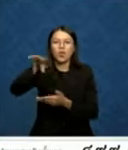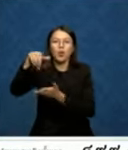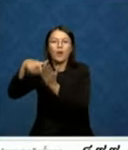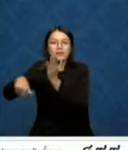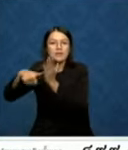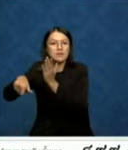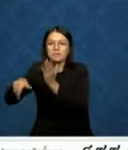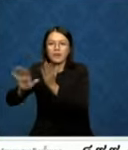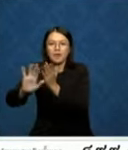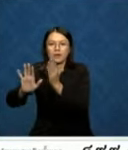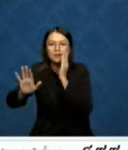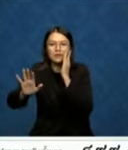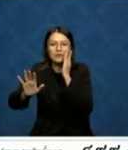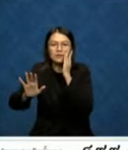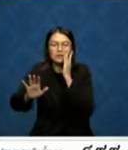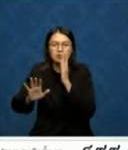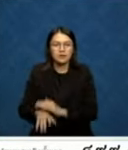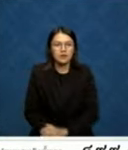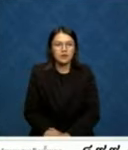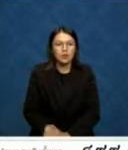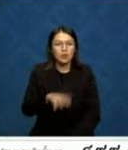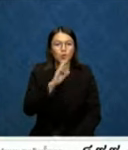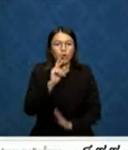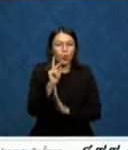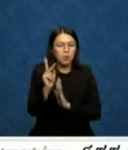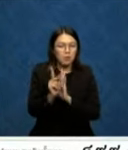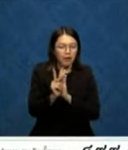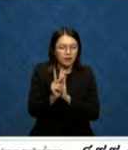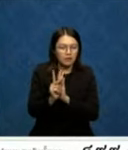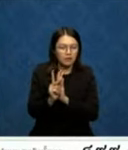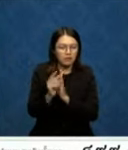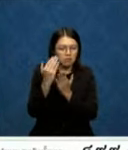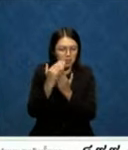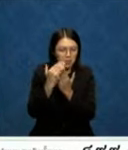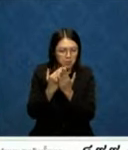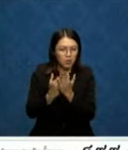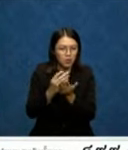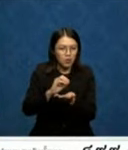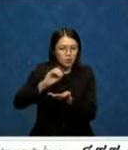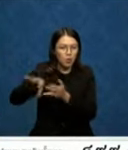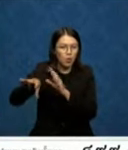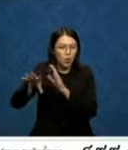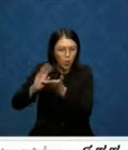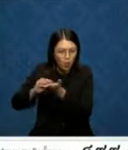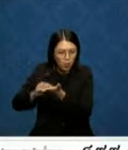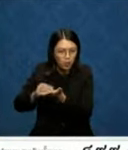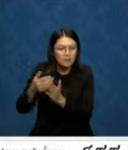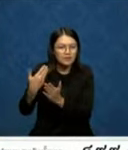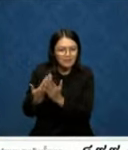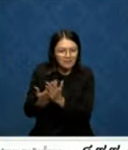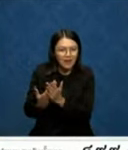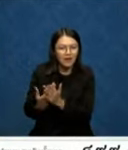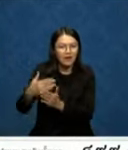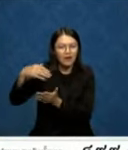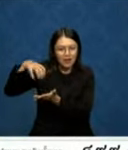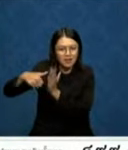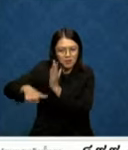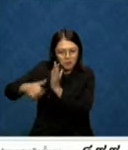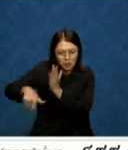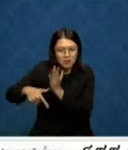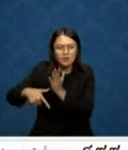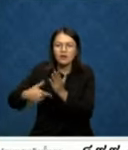ครับแต่หากมีกฎหมายอื่นที่กำหนดให้มีการส่งข้อมูลการทำธุรกรรมการเงินกับสรรพากรหน่วยงานที่เกี่ยวข้